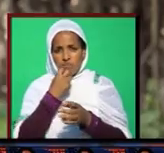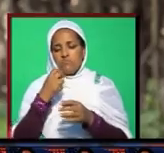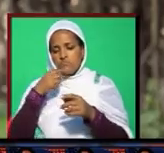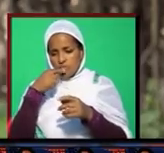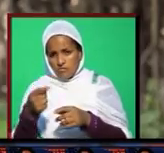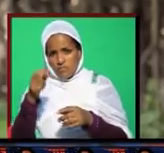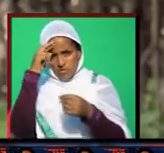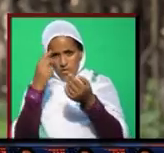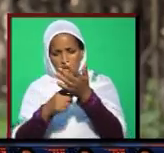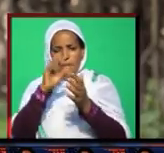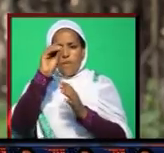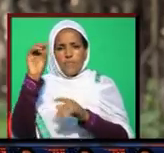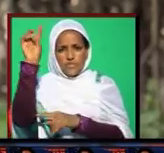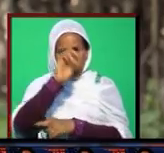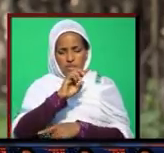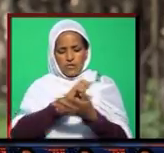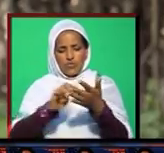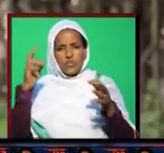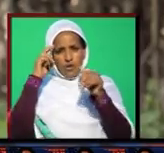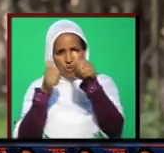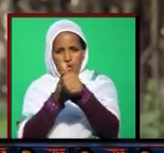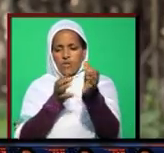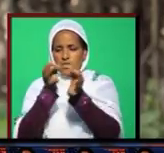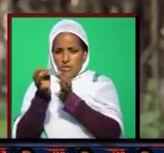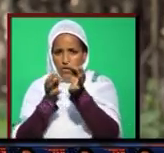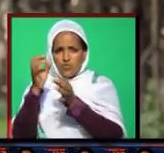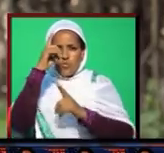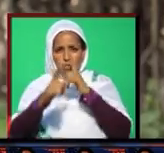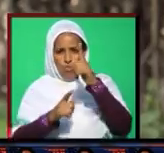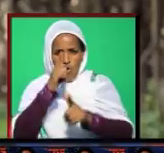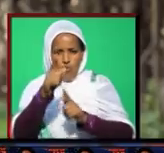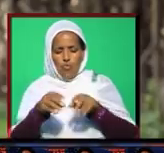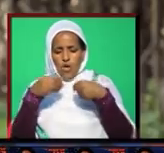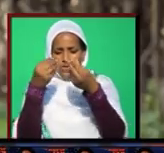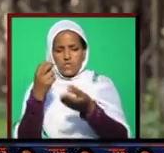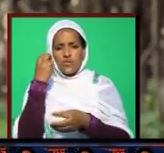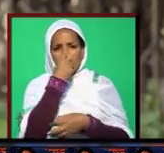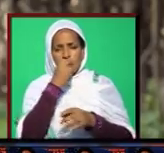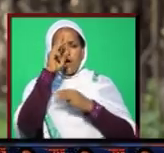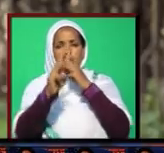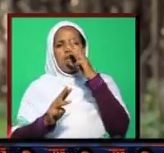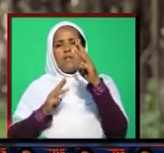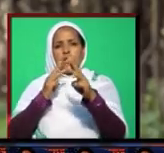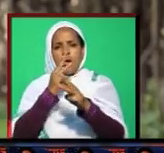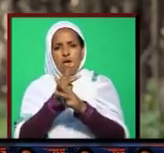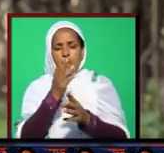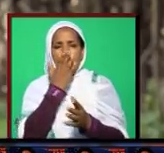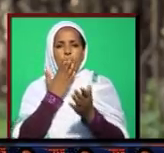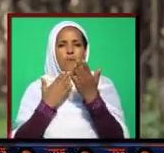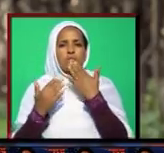ልሳን እያለ እየገለጸው ያለ ያንን ነው። በአምሳኛው ቀን ለቅዱሳን ሐዋርያት የተገለጸው ቋንቋ የተሰጠው ልሳን